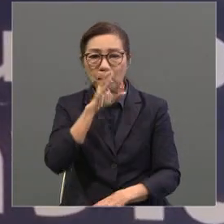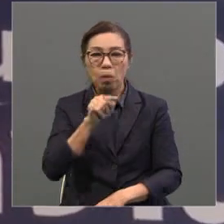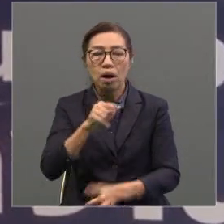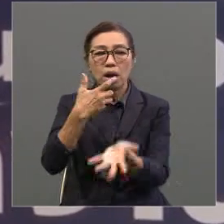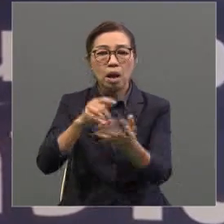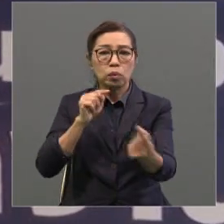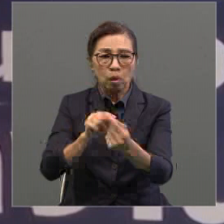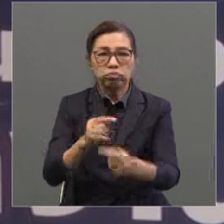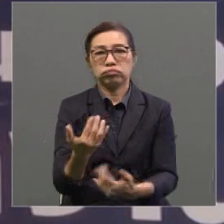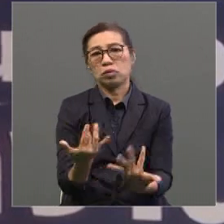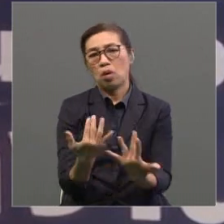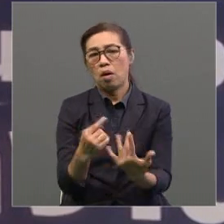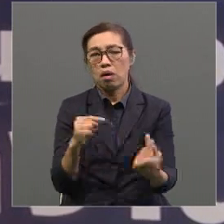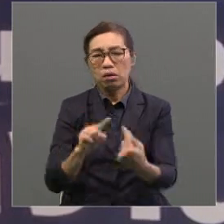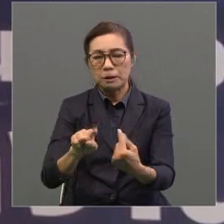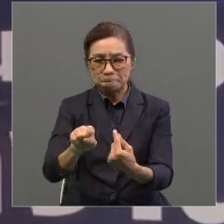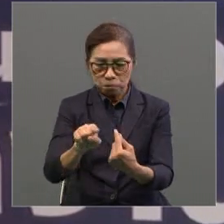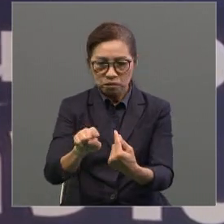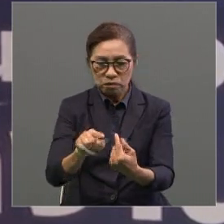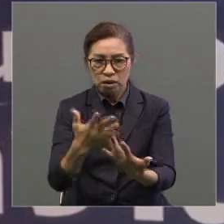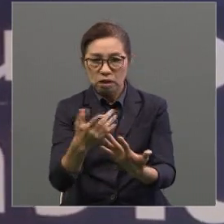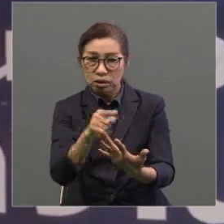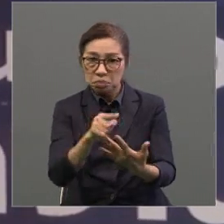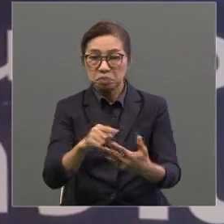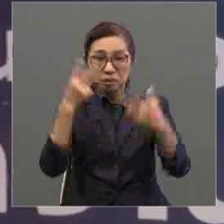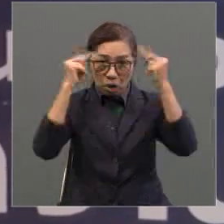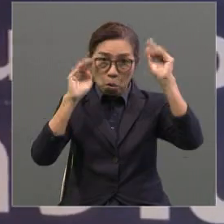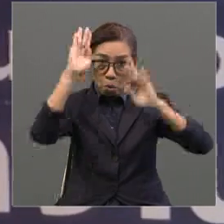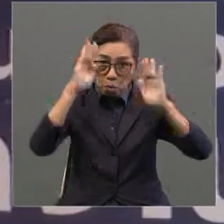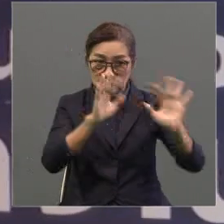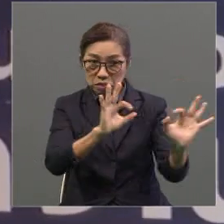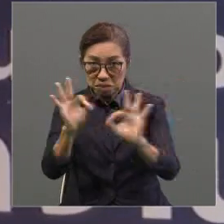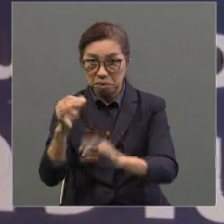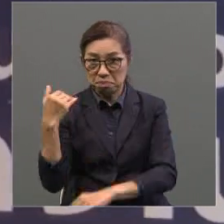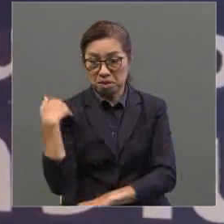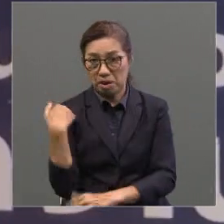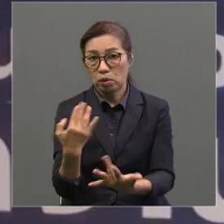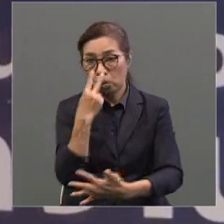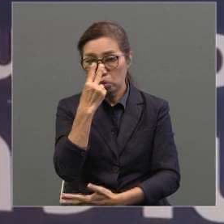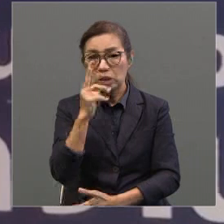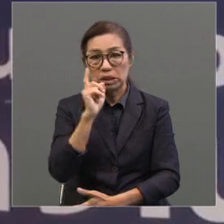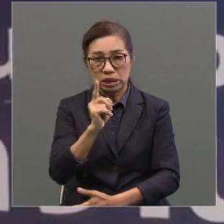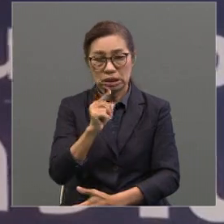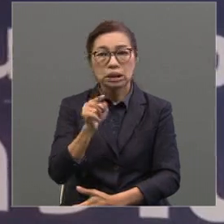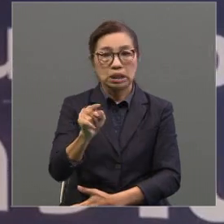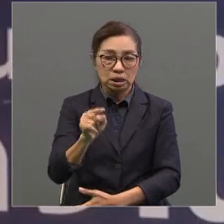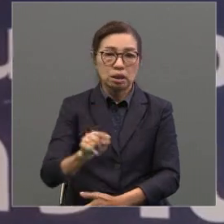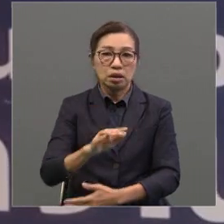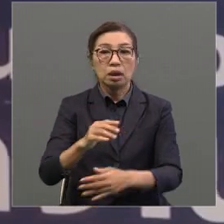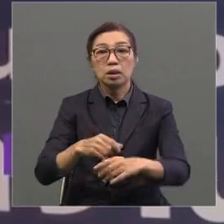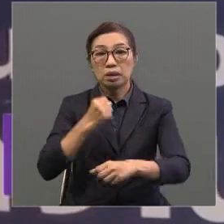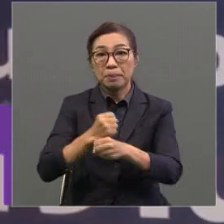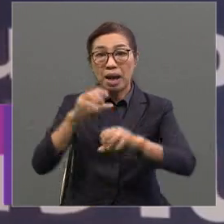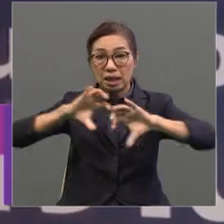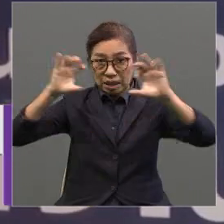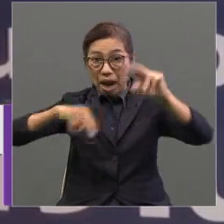กล่าวนะครับว่าต้องรอดูว่าจะส่งผลถึงการเลื่อนการโหวตนายกรัฐมนตรีออกไปหรือไม่ซึ่งความเห็นของผู้ตรวจการแผ่นดินก็มีการ